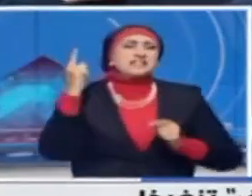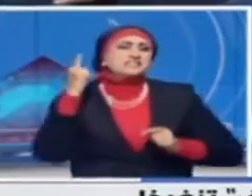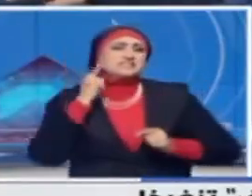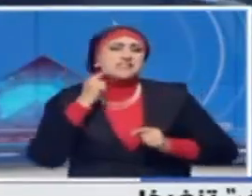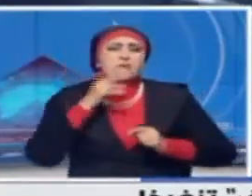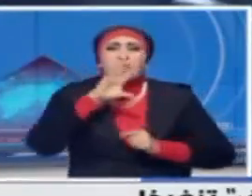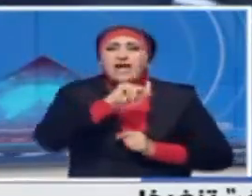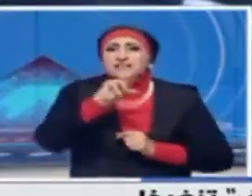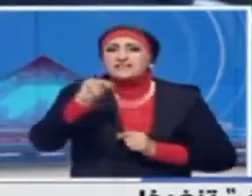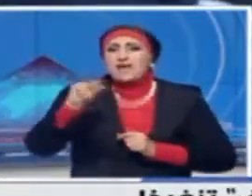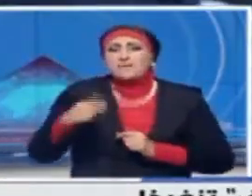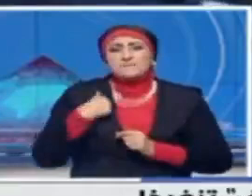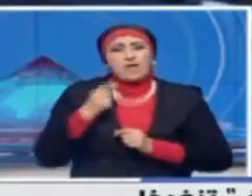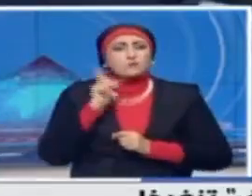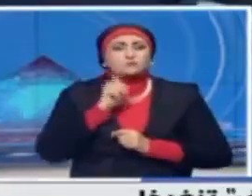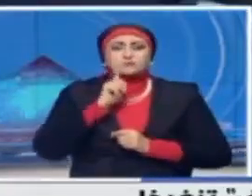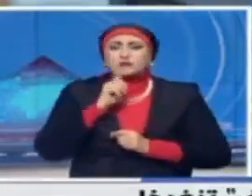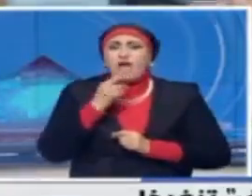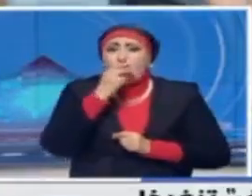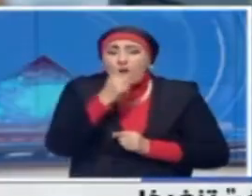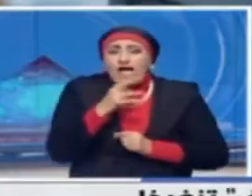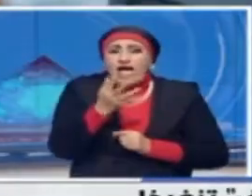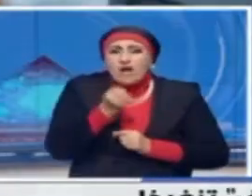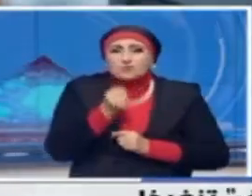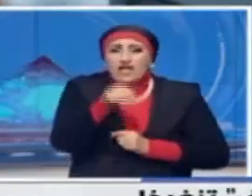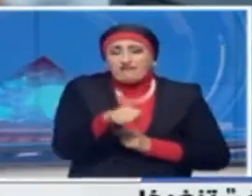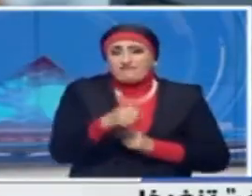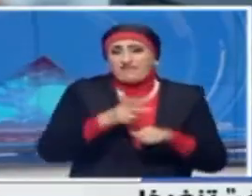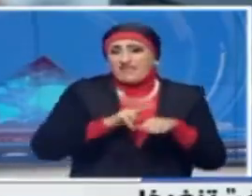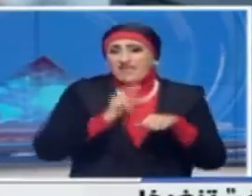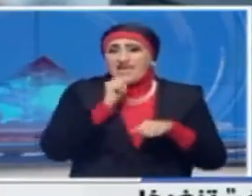تسمعها ومش محتاجة.